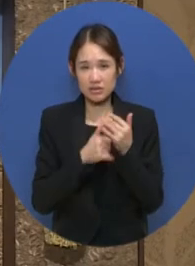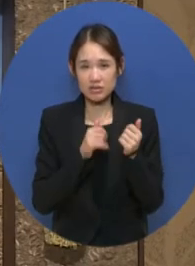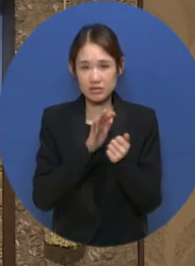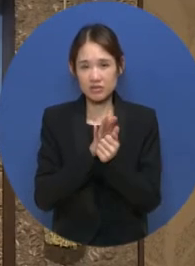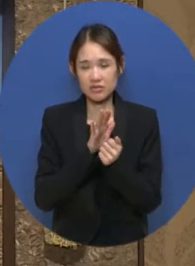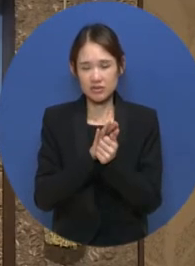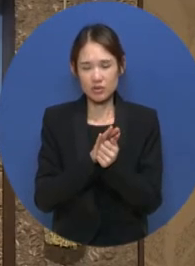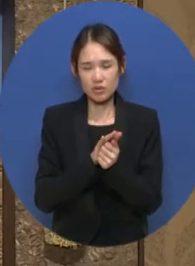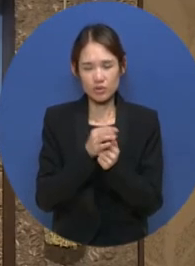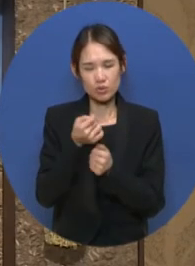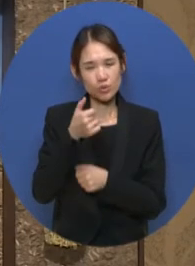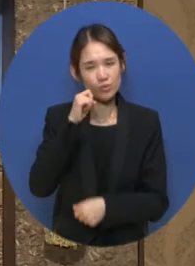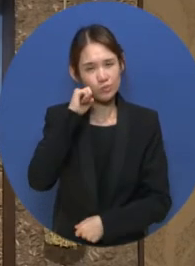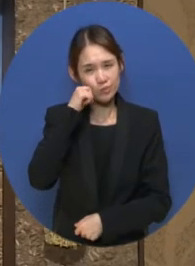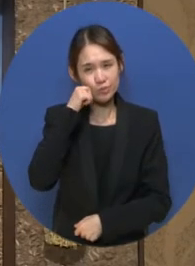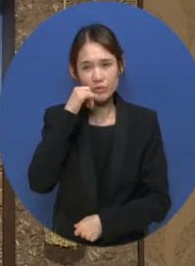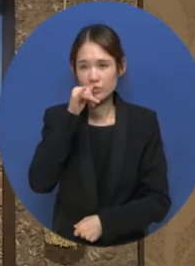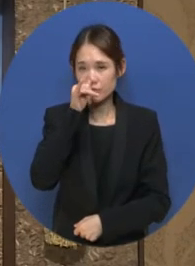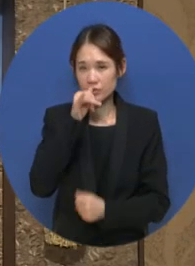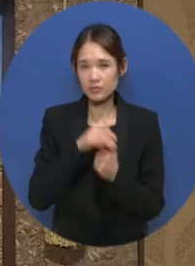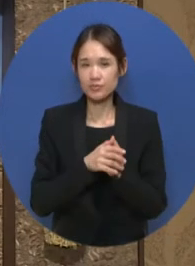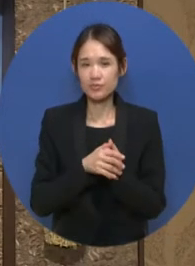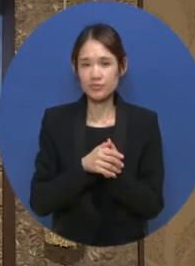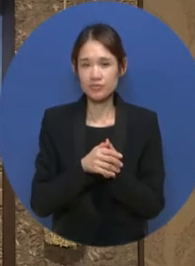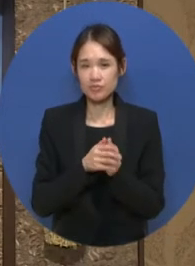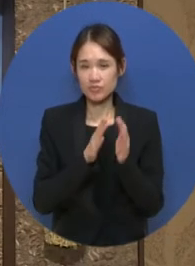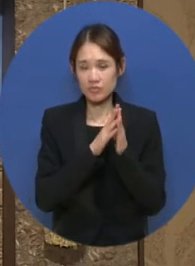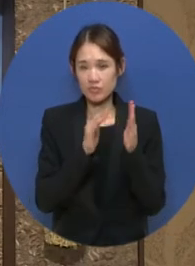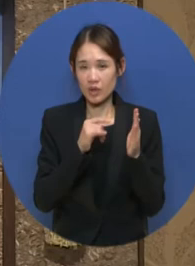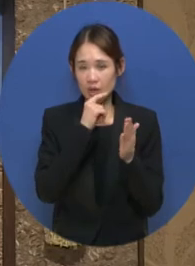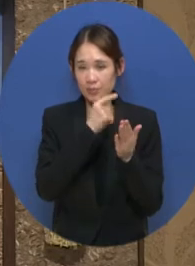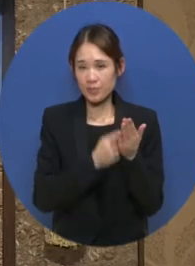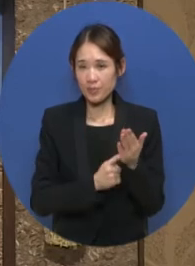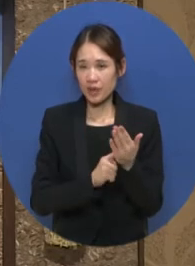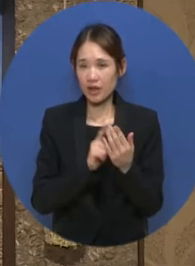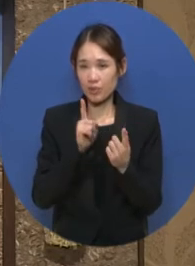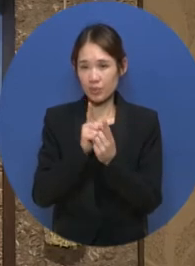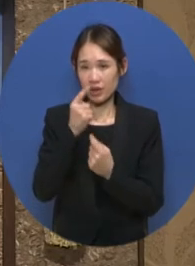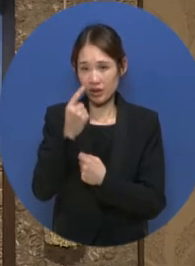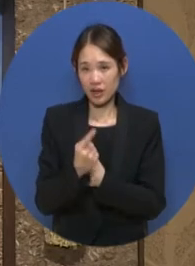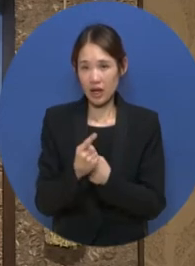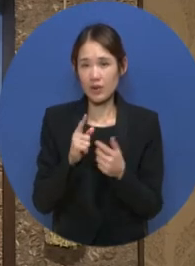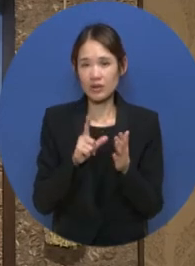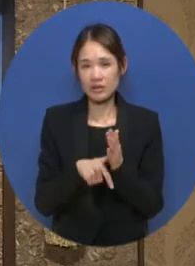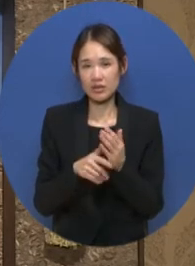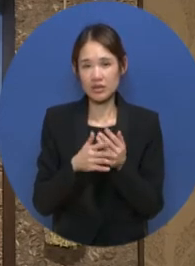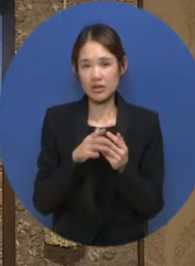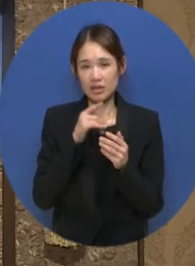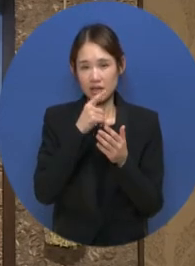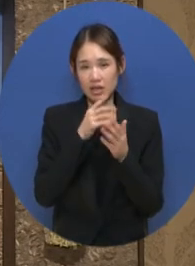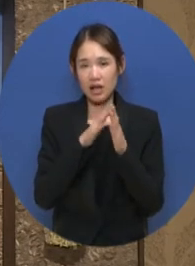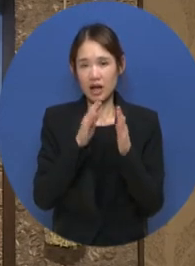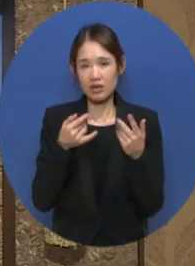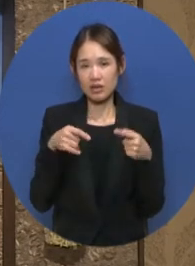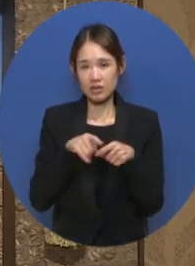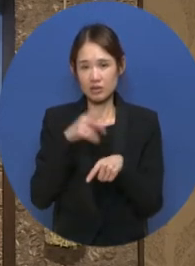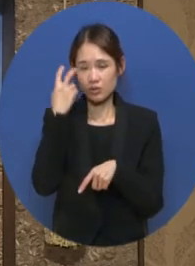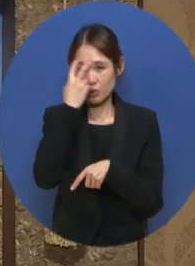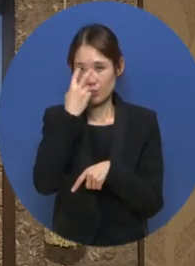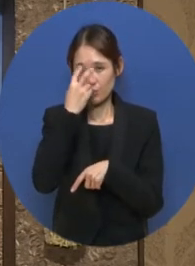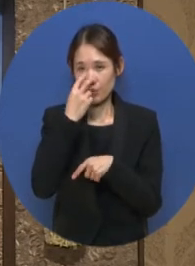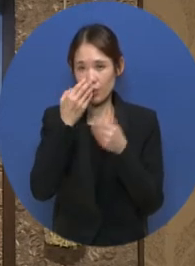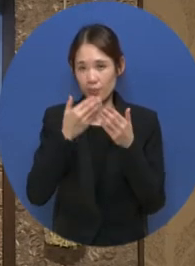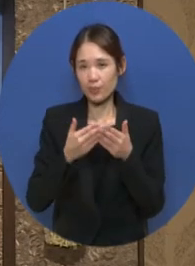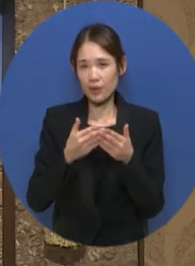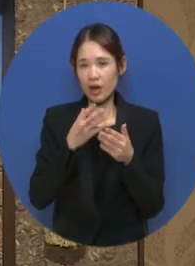하는 데에도 어려움이 있을수도 있고요 예 또 이제 가족이 이제 가치도 피해가 왔었을 경우엔 제가 저 같이 이 돌봄을